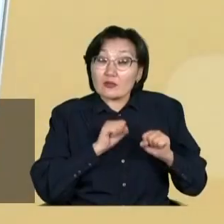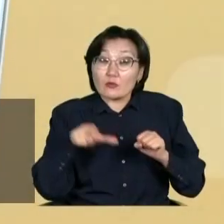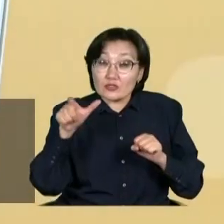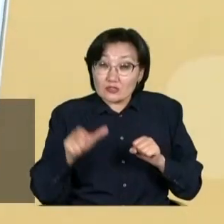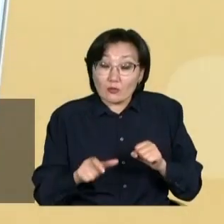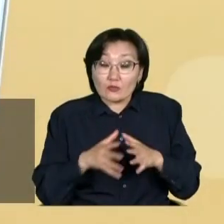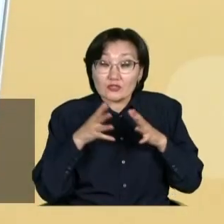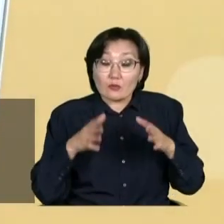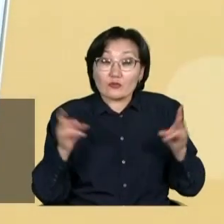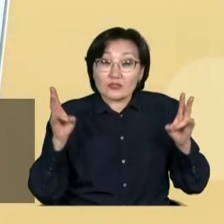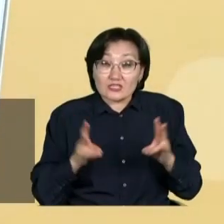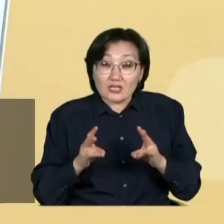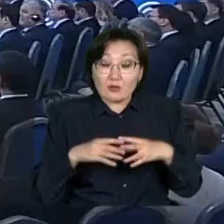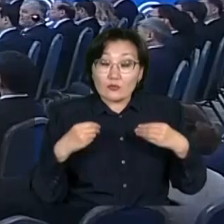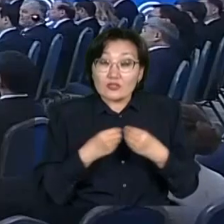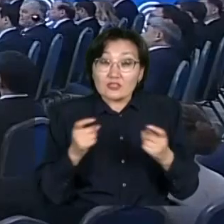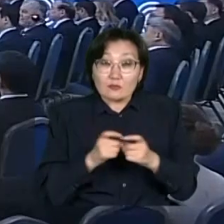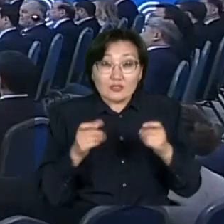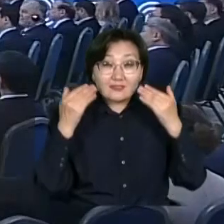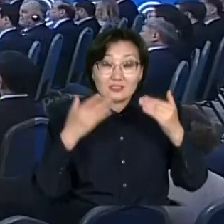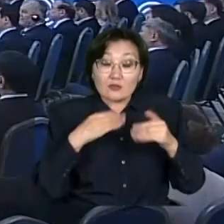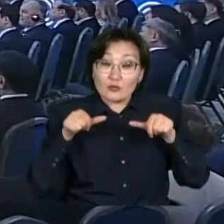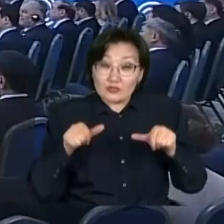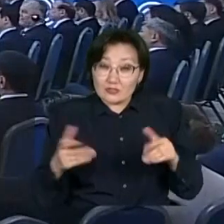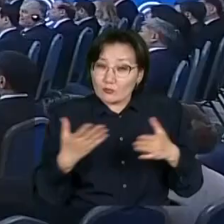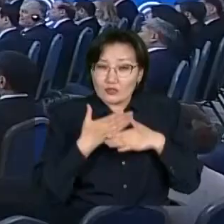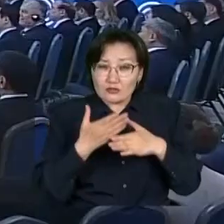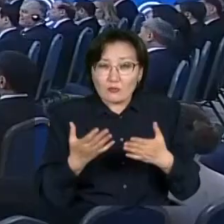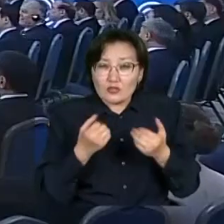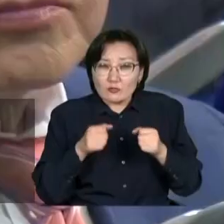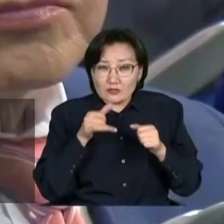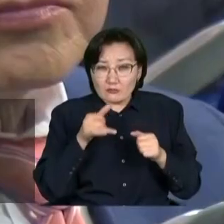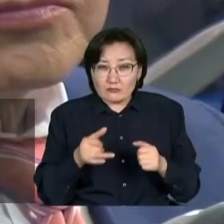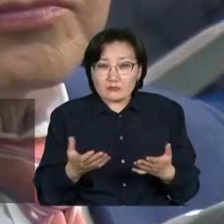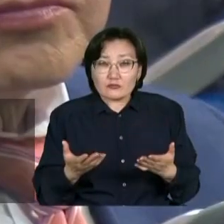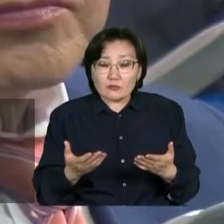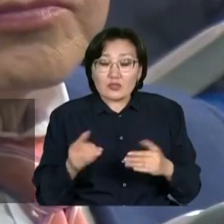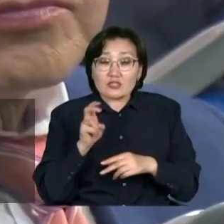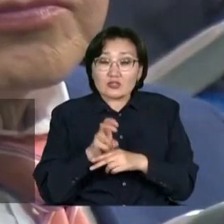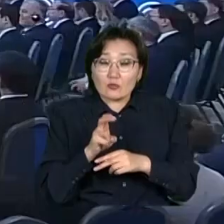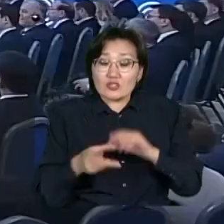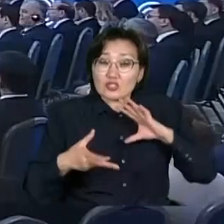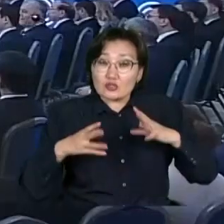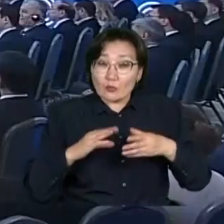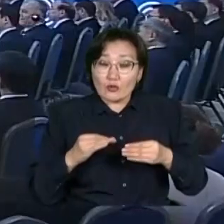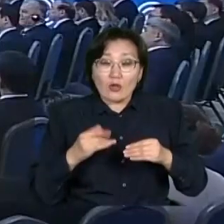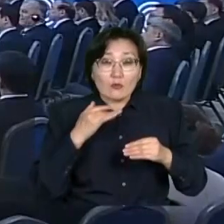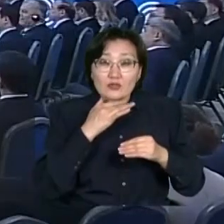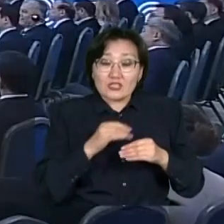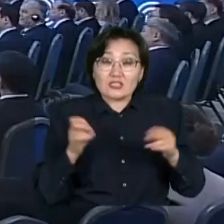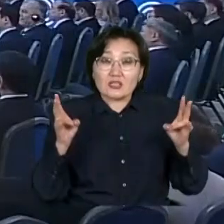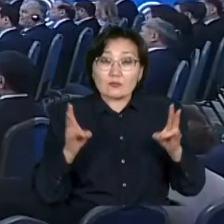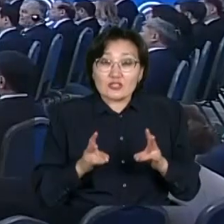ее словам, большинство жертв бытового насилия не знают своих прав и какую помощь они могут получить. Прихожу к выводу, что большинство